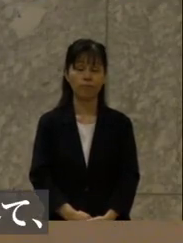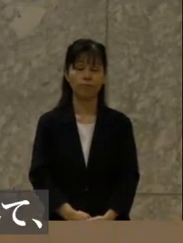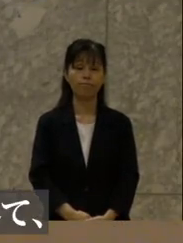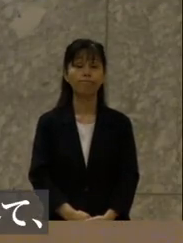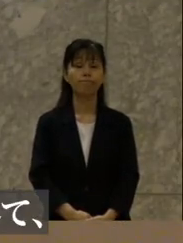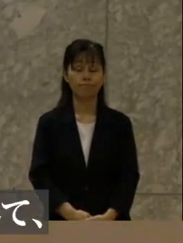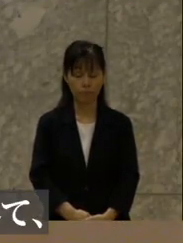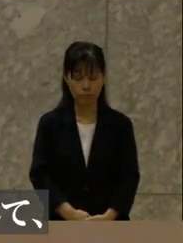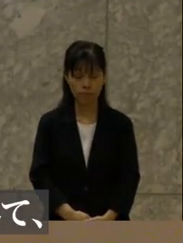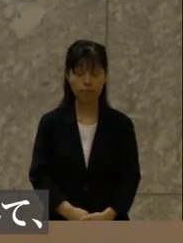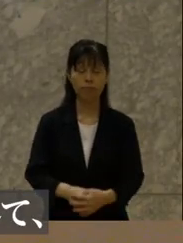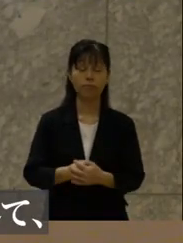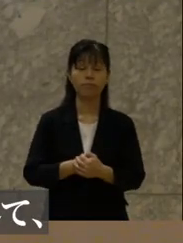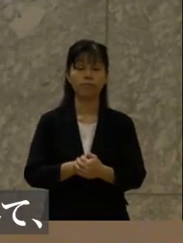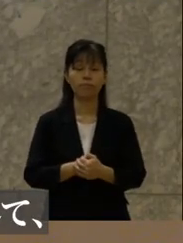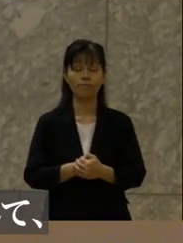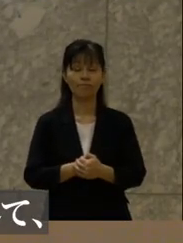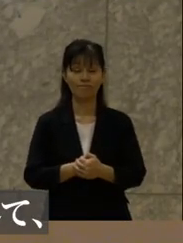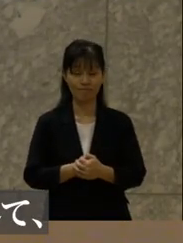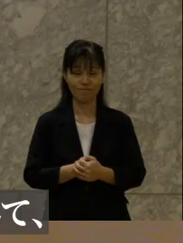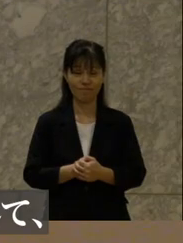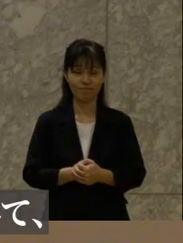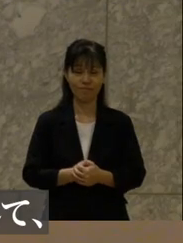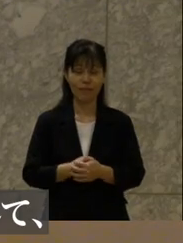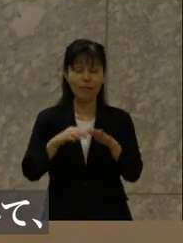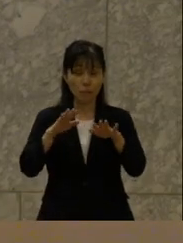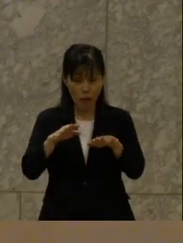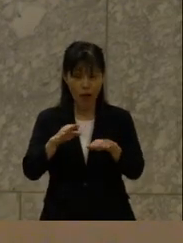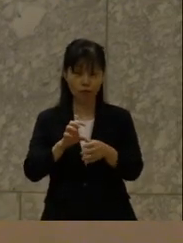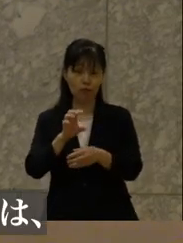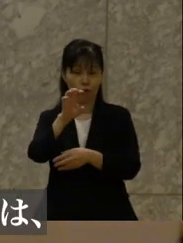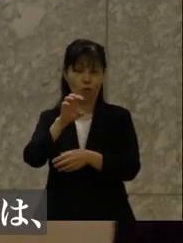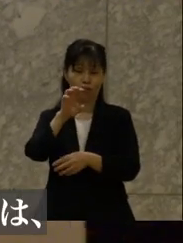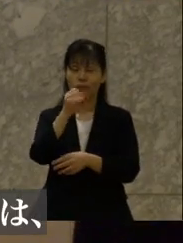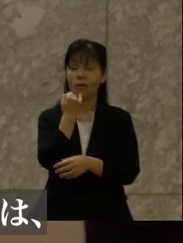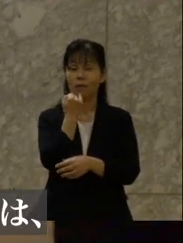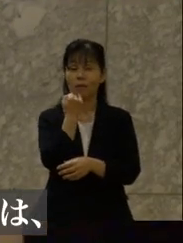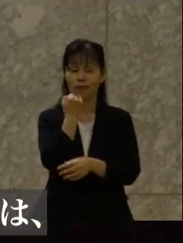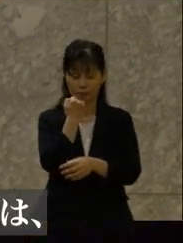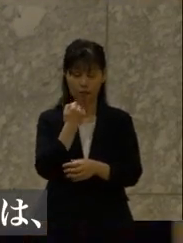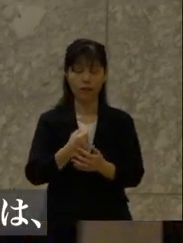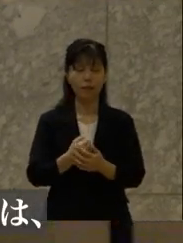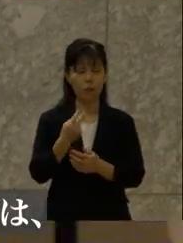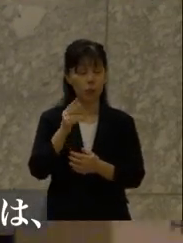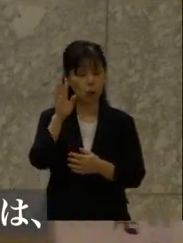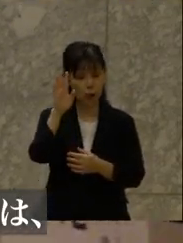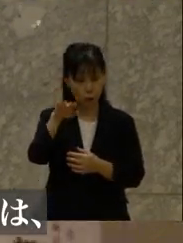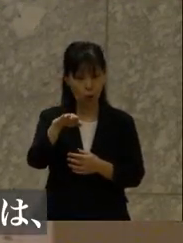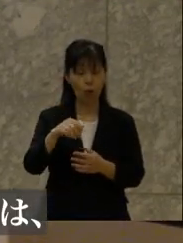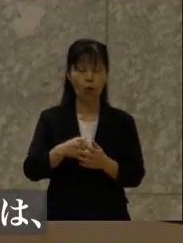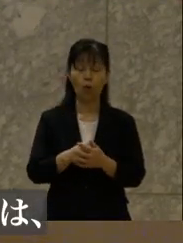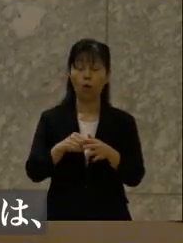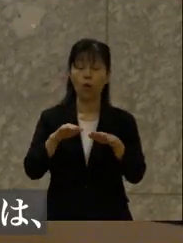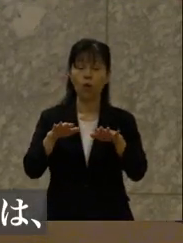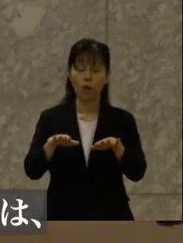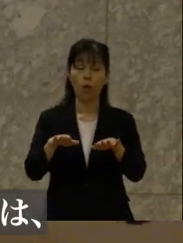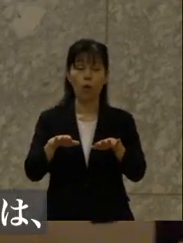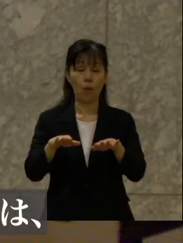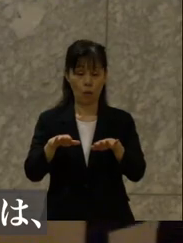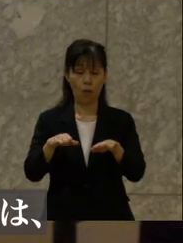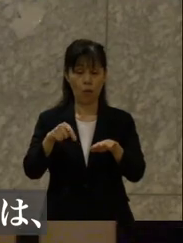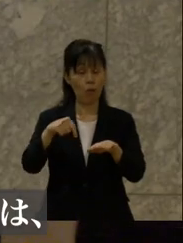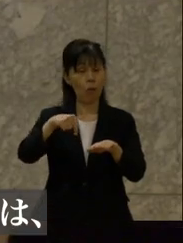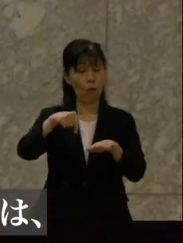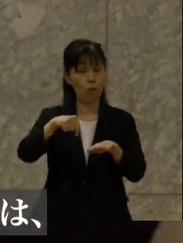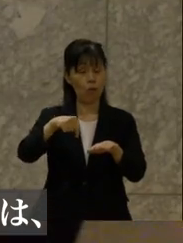さてこのお時間の相手でも構いませんのでぜひ投稿していただきましてまたこの後ですね本日この